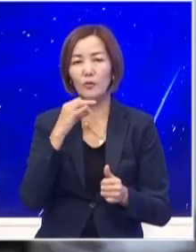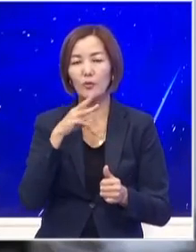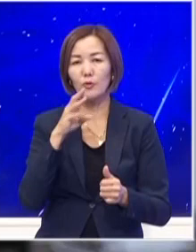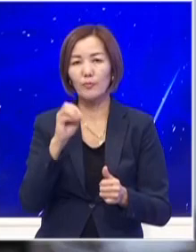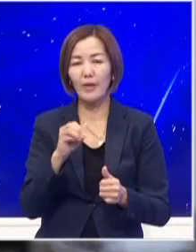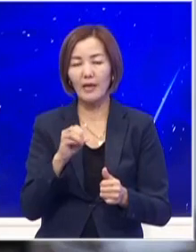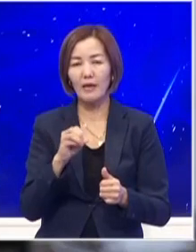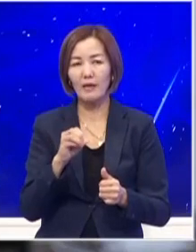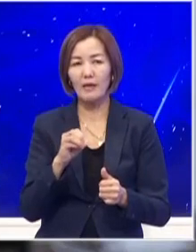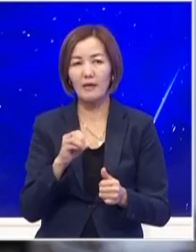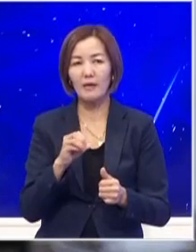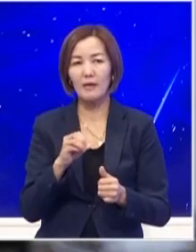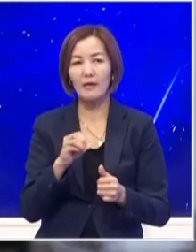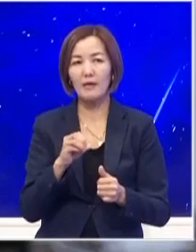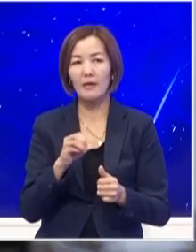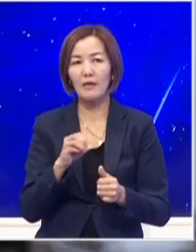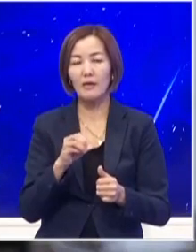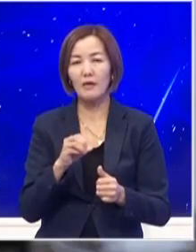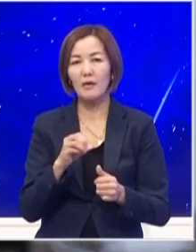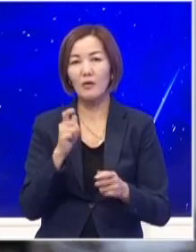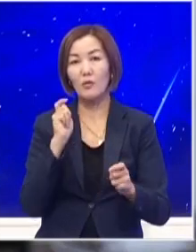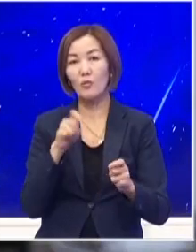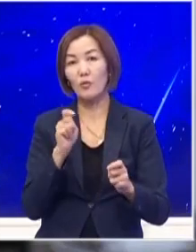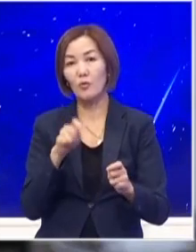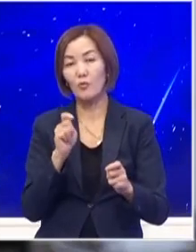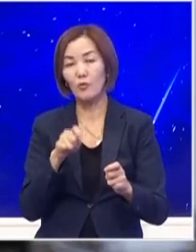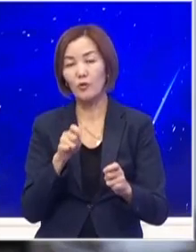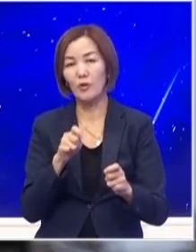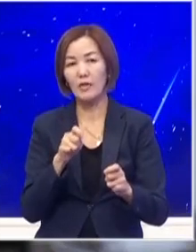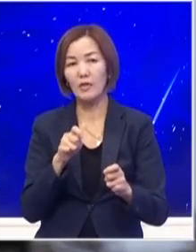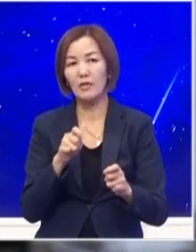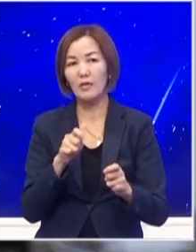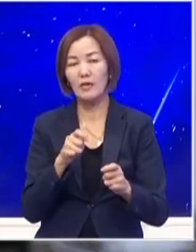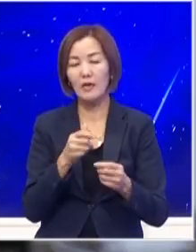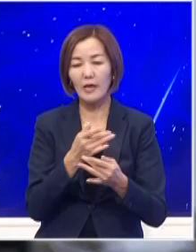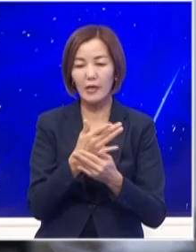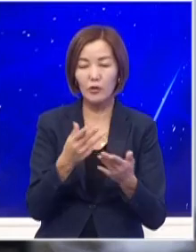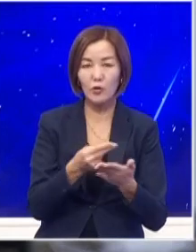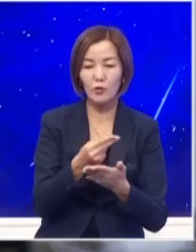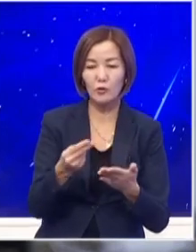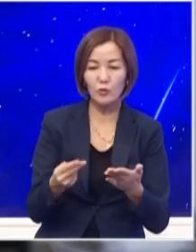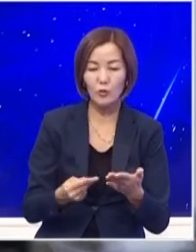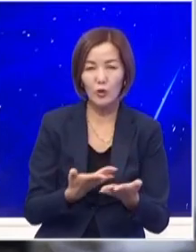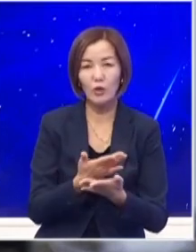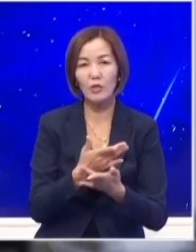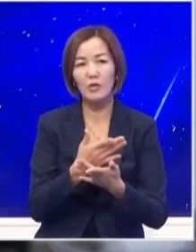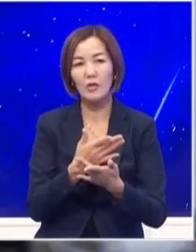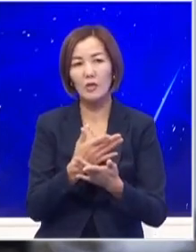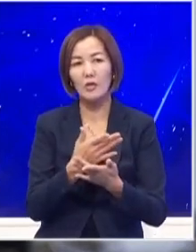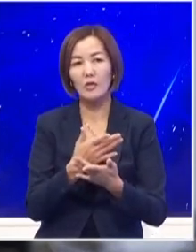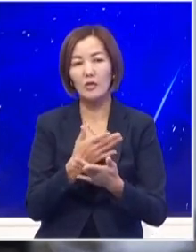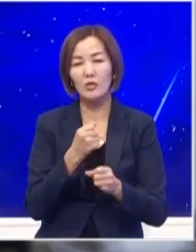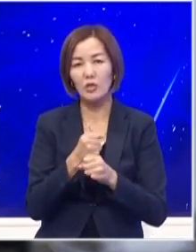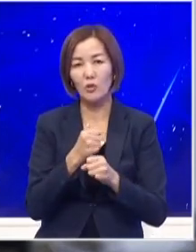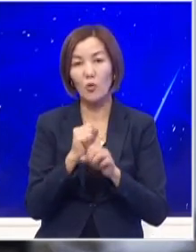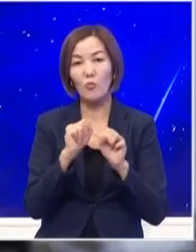жаңағы балғамен артынан түрту арқылы мынау сияқты ою өрнектерді, мынау мысалы білезіктің